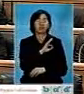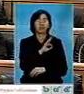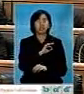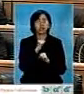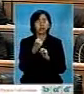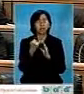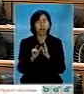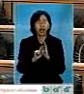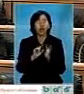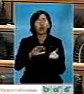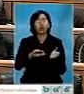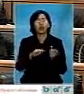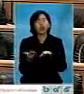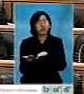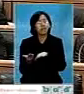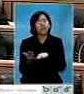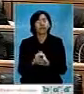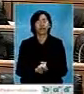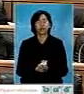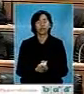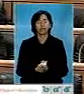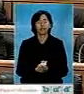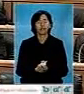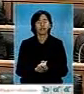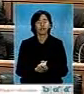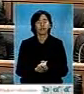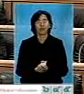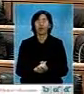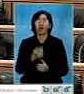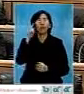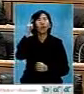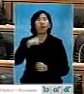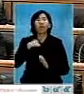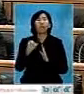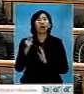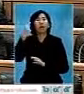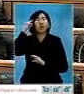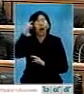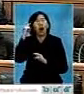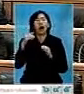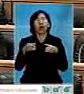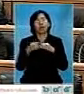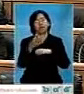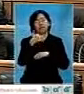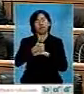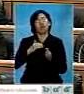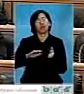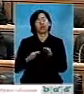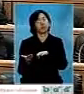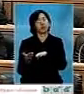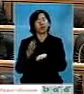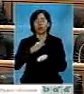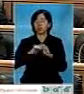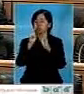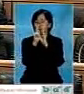ไรได้เป็นตัวการร่วมโดยไม่ทราบสาเหตุนี่แหละครับถึงเป็นการขัดหลัก